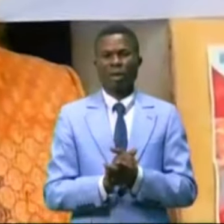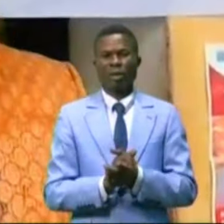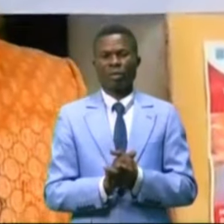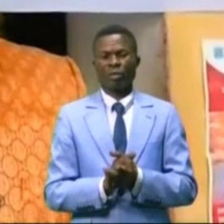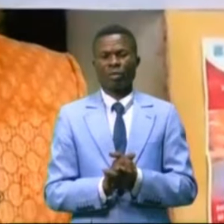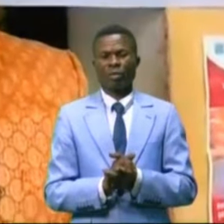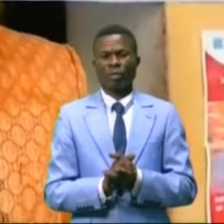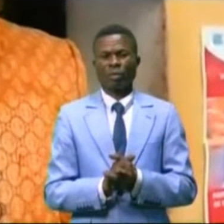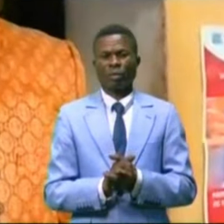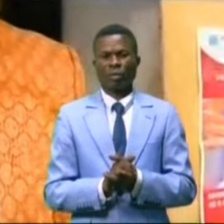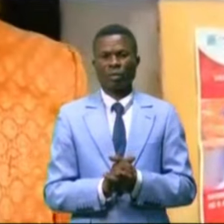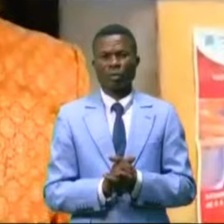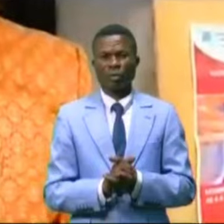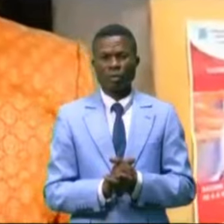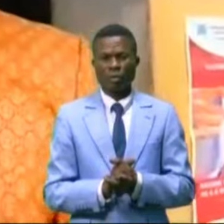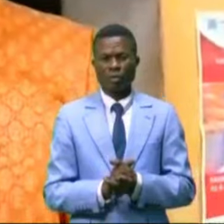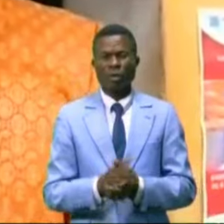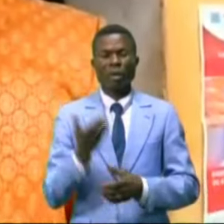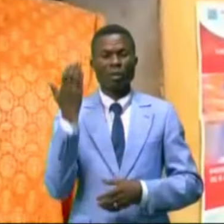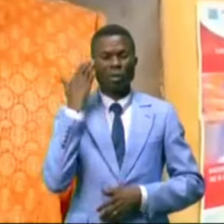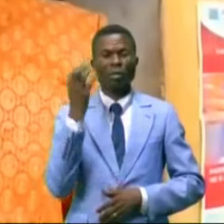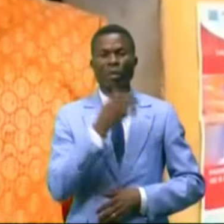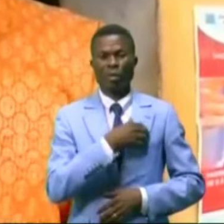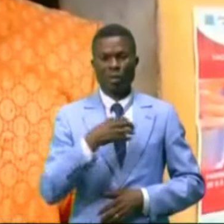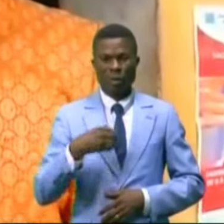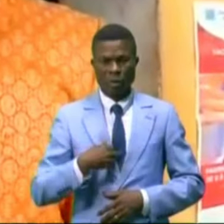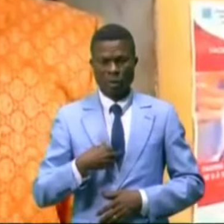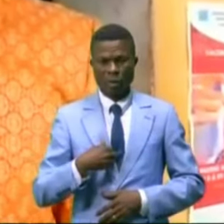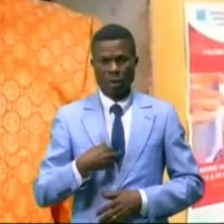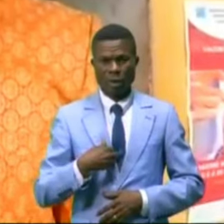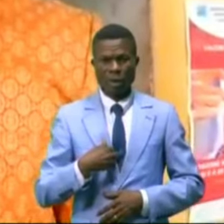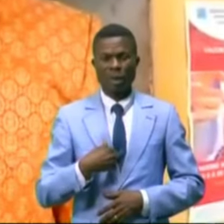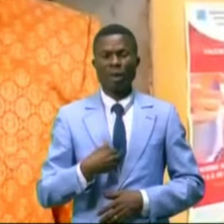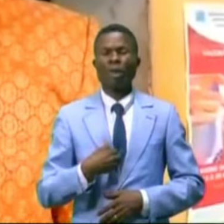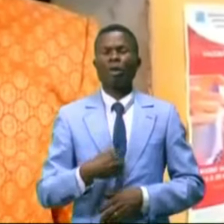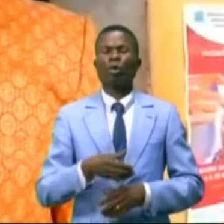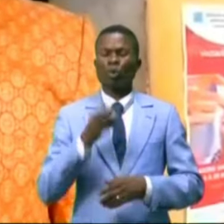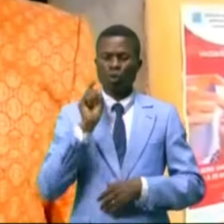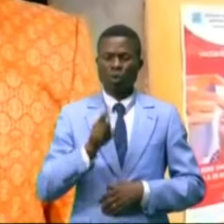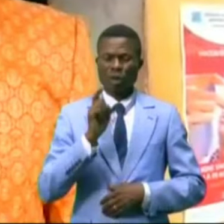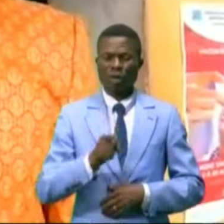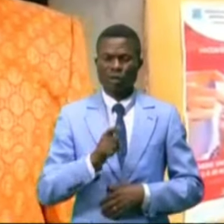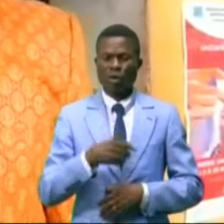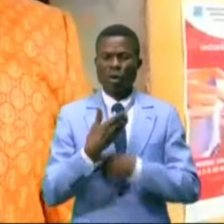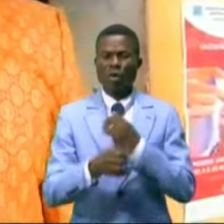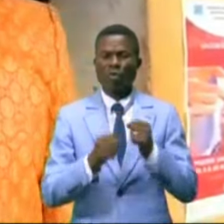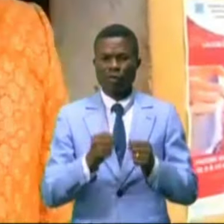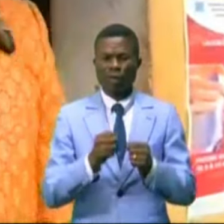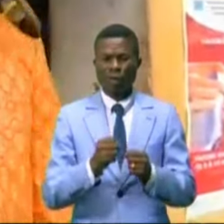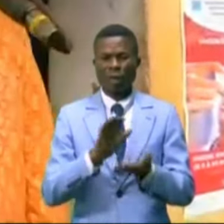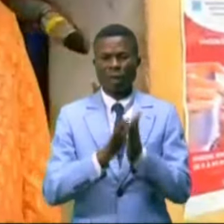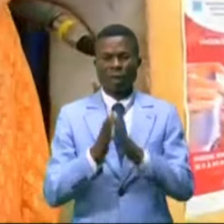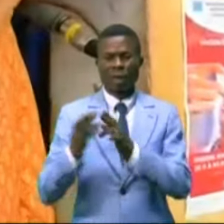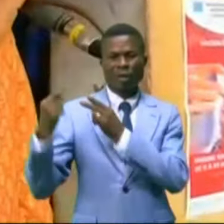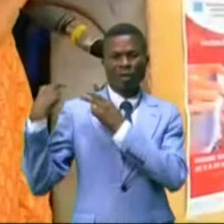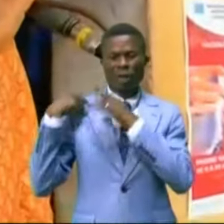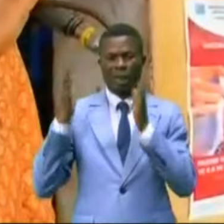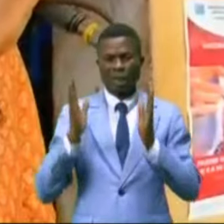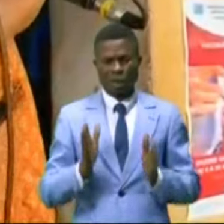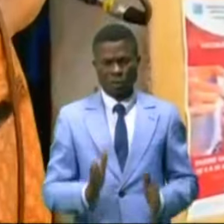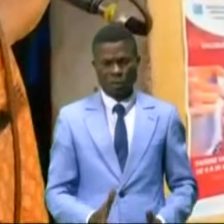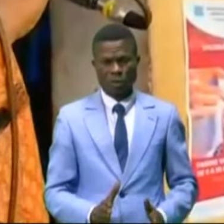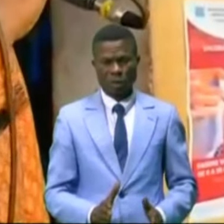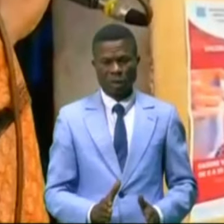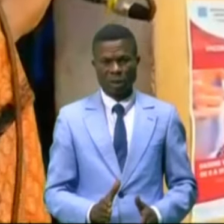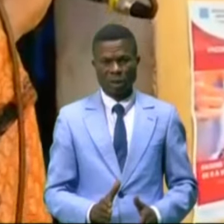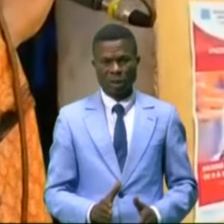vaccination parant nous devons inviter d'être responsable